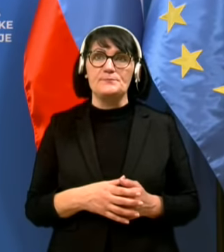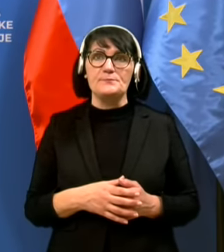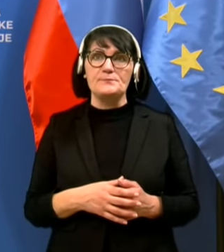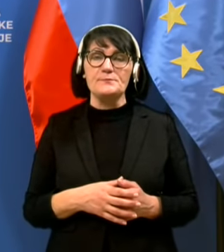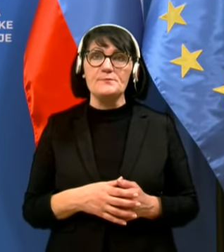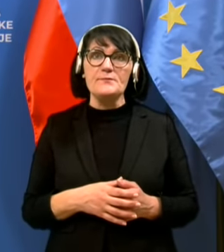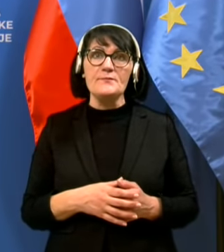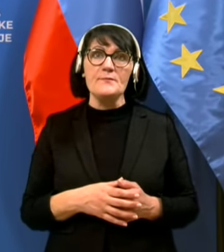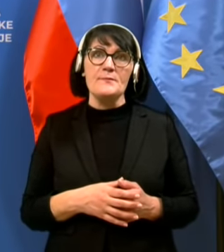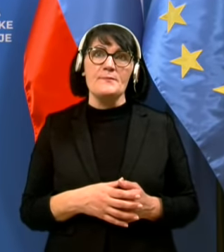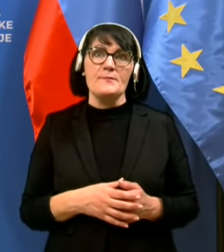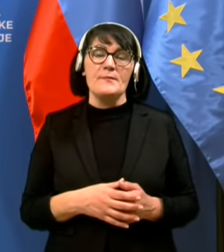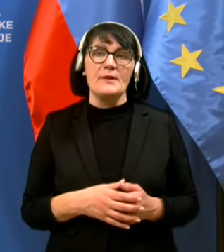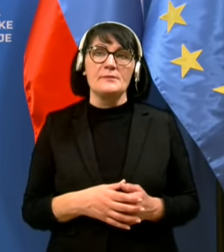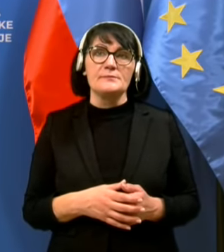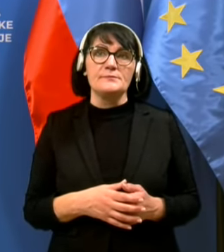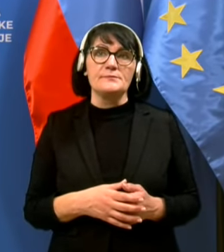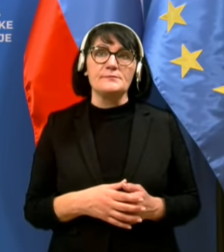da